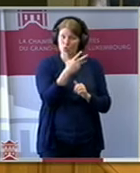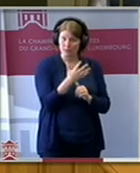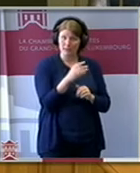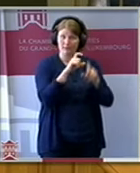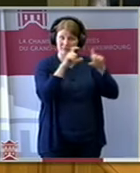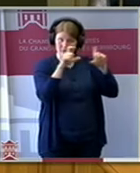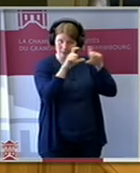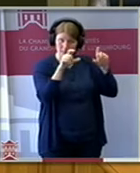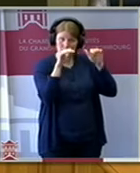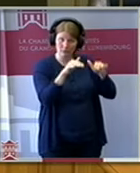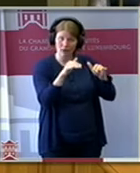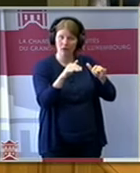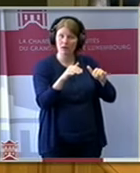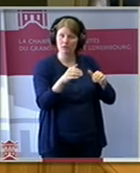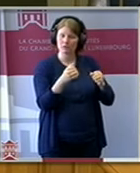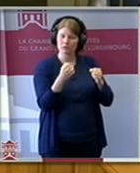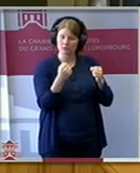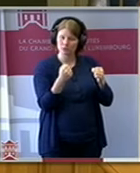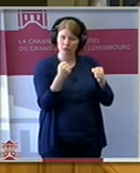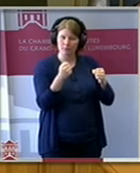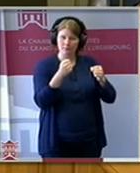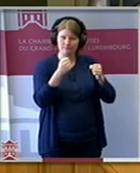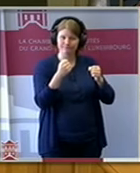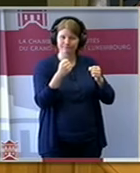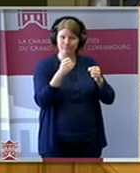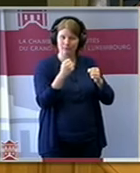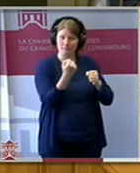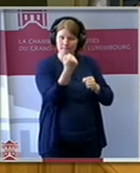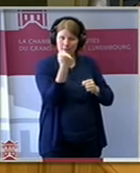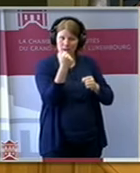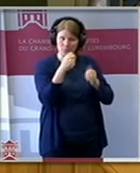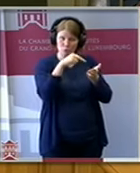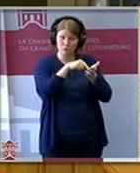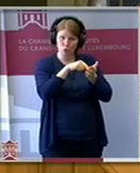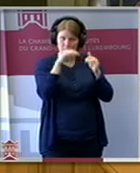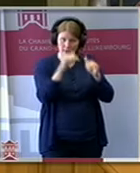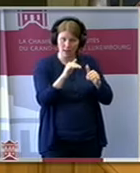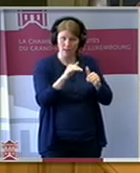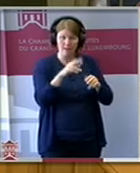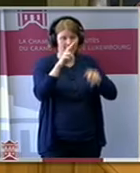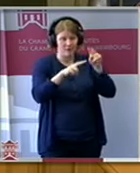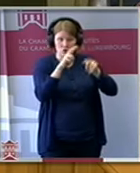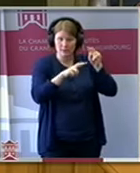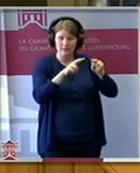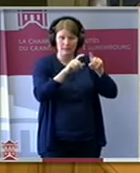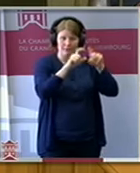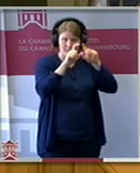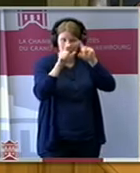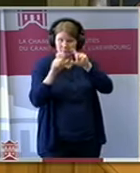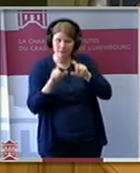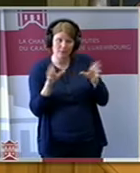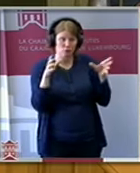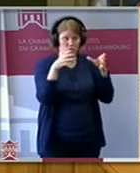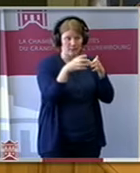strafhierarchisch strukturiert sind, andererseits sich aber so organisiert tun, dass sie aus einer aber 12 Filialen bestehen, der hier juristische